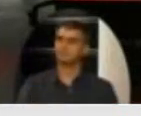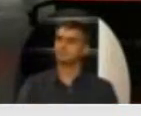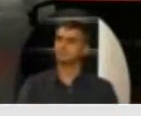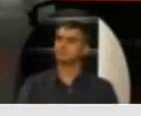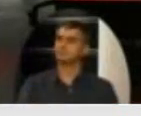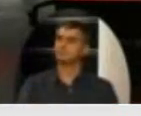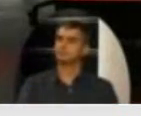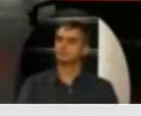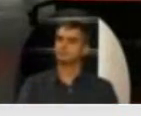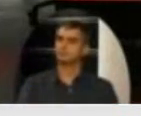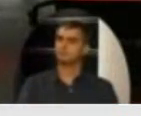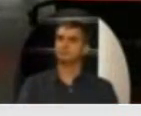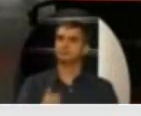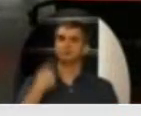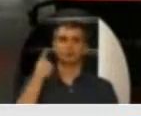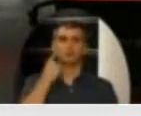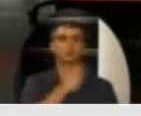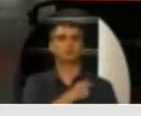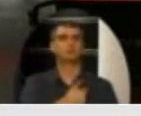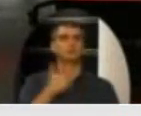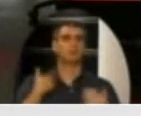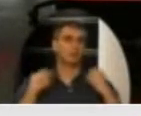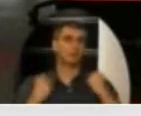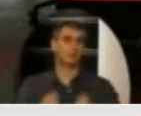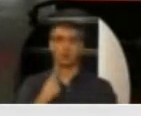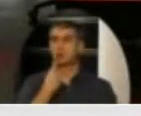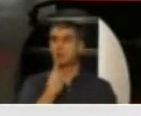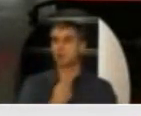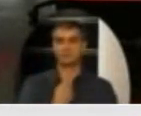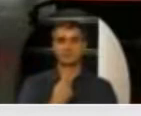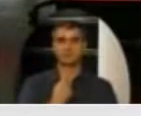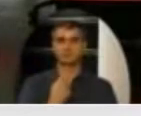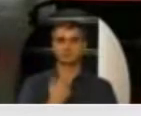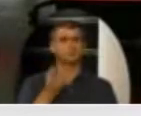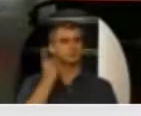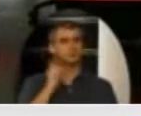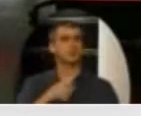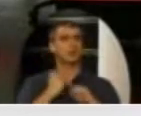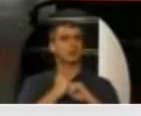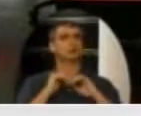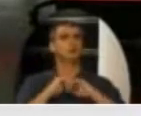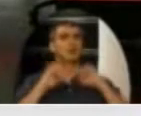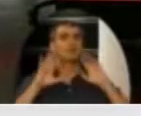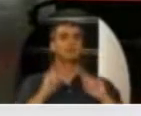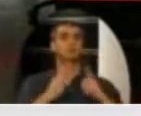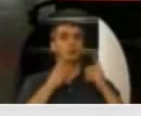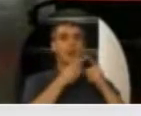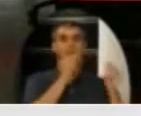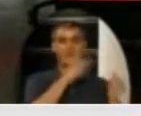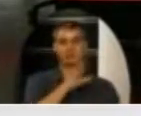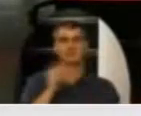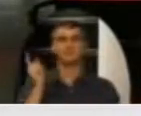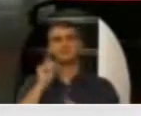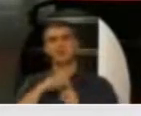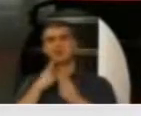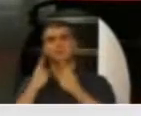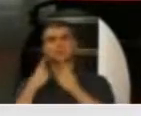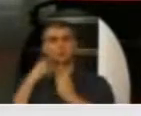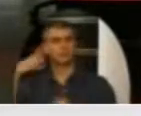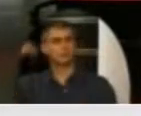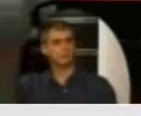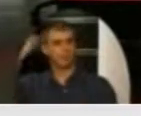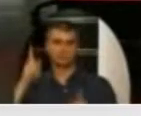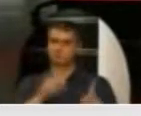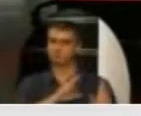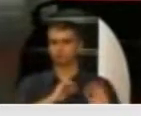עניין בעניין נוגע. שמענו אגב את שר הביטחון צחי אומר שצריך להפריד בין מה שקורה ברצועה לבין המסע ומתן עם הפלסטינים,